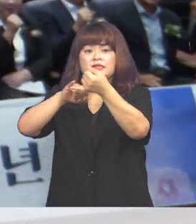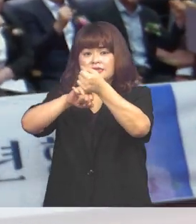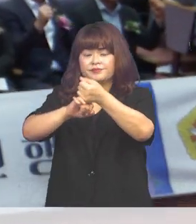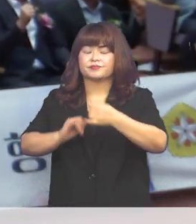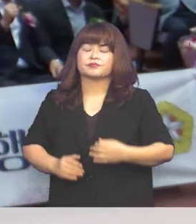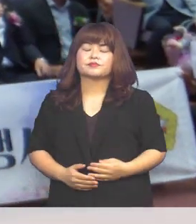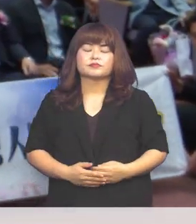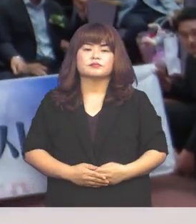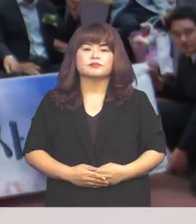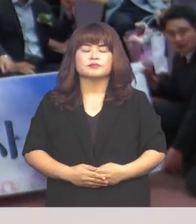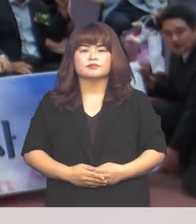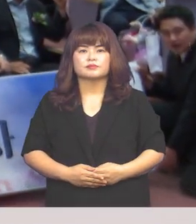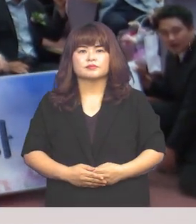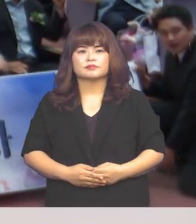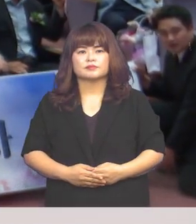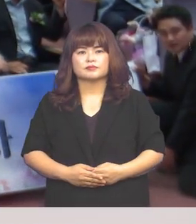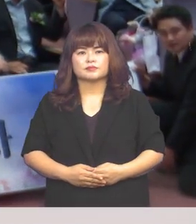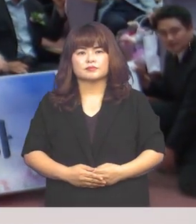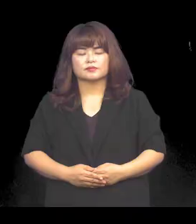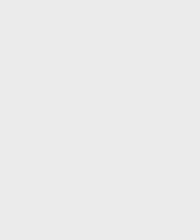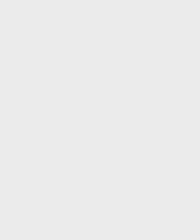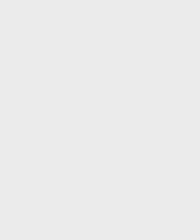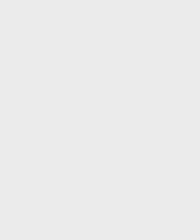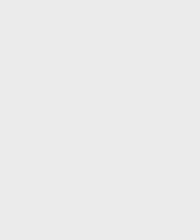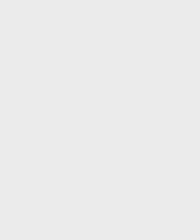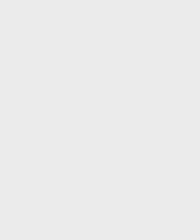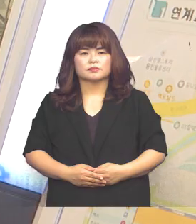것이라고 밝혔습니다.